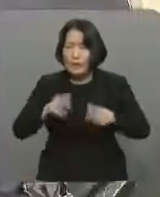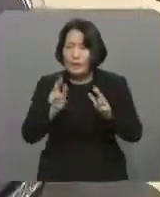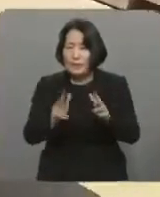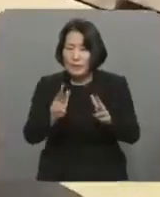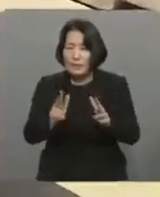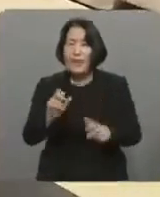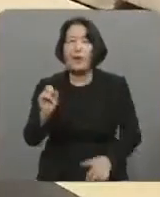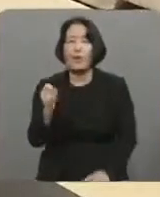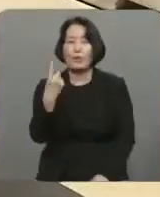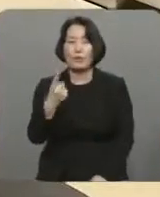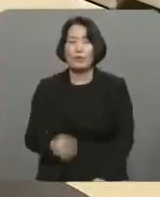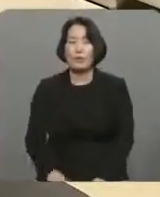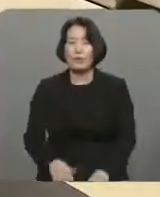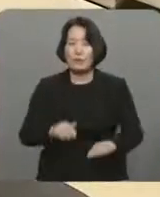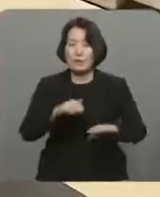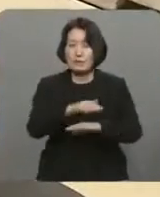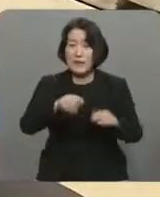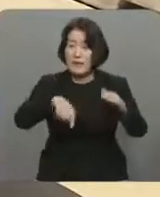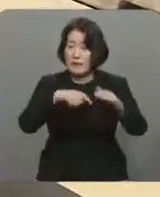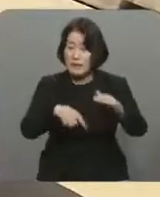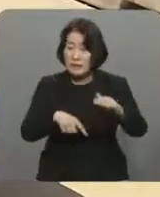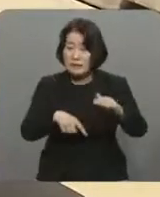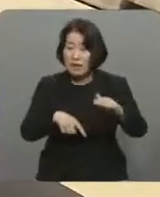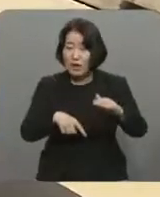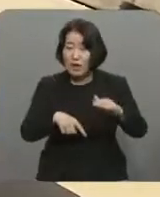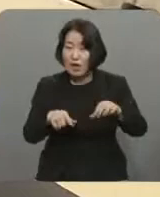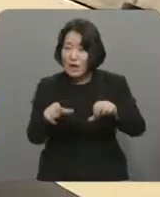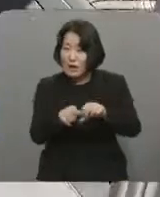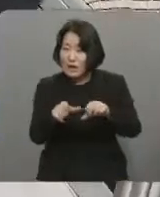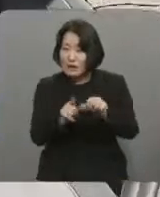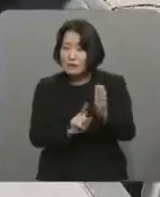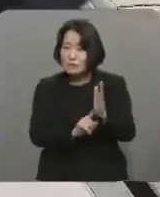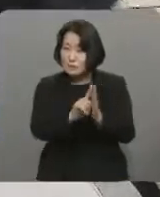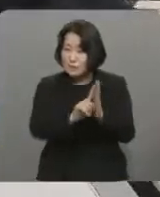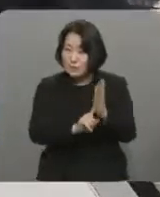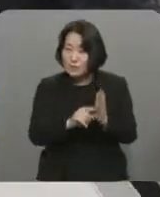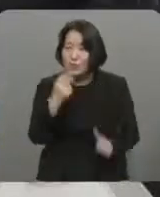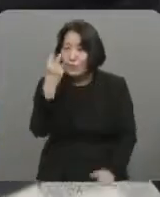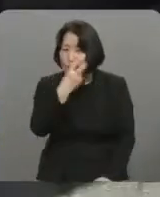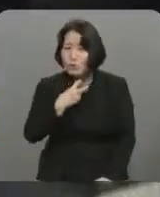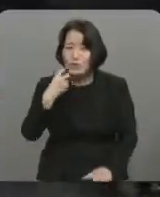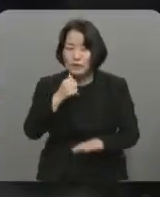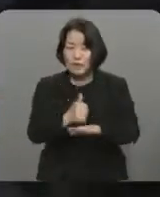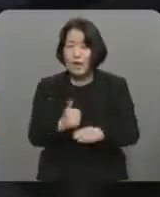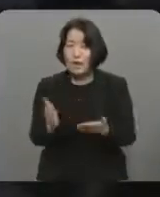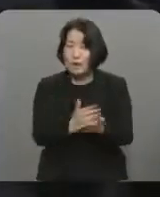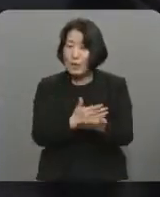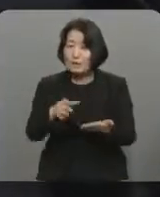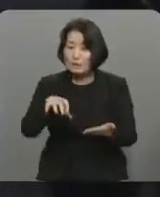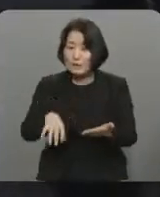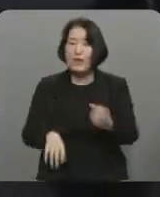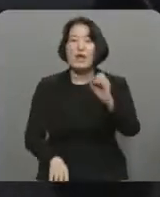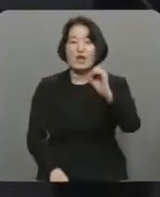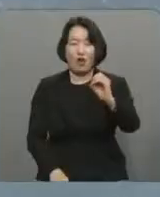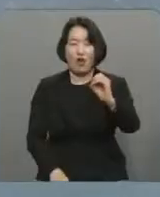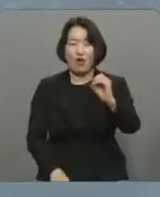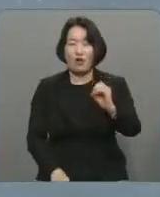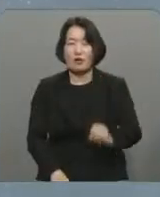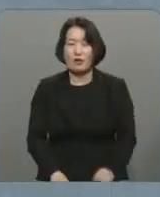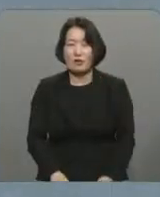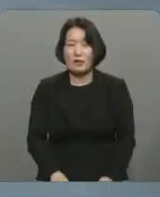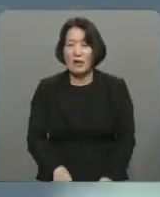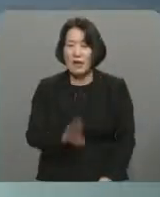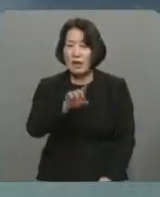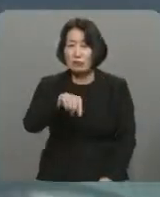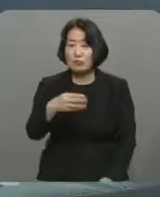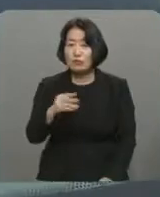화근이었습니다. 승용차에서 일산화탄소 농도 변화를 측정해봤습니다. 텅 빈 상태에서의 농도는 0ppm.